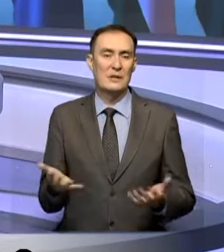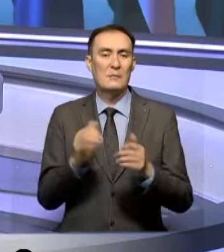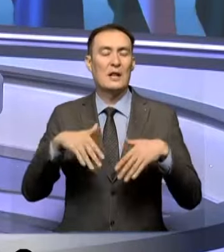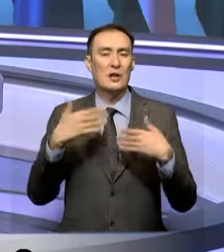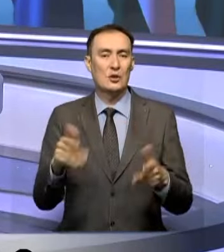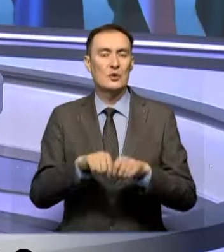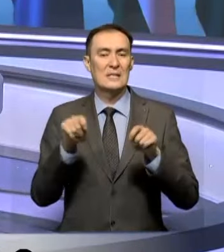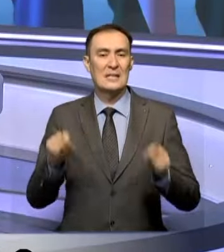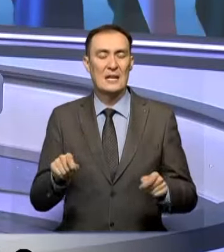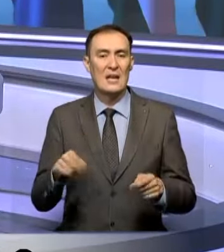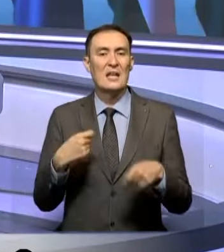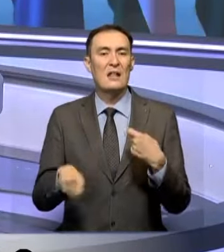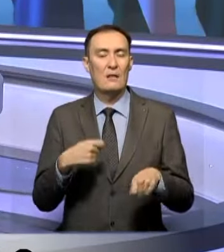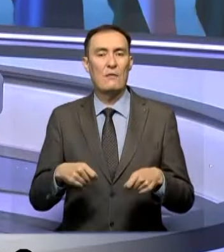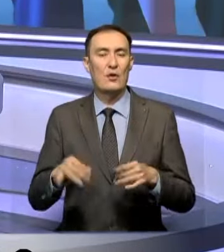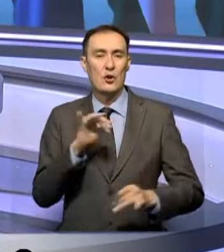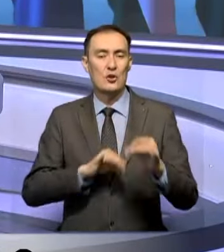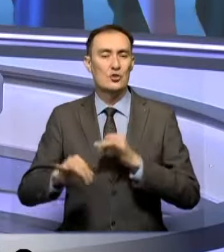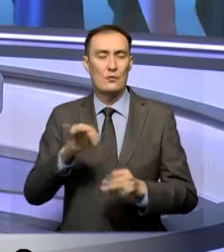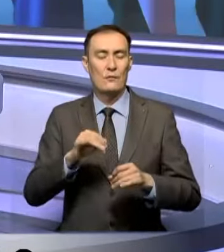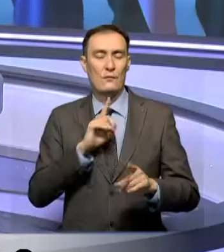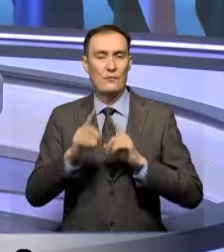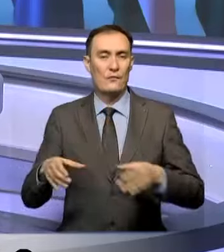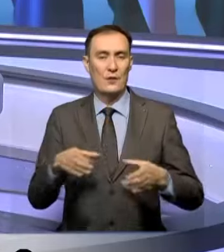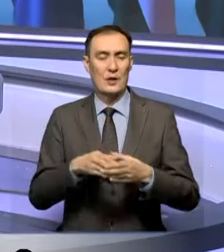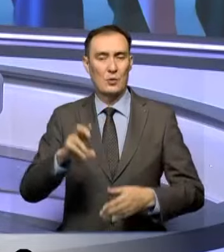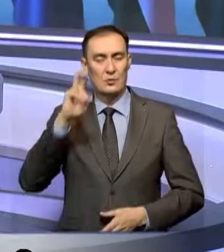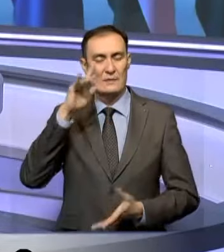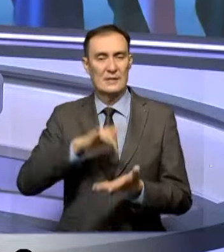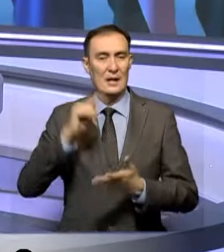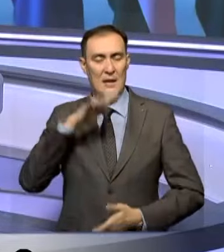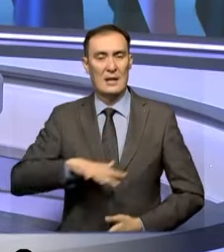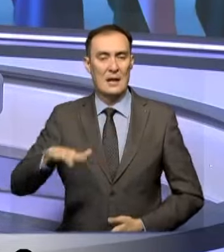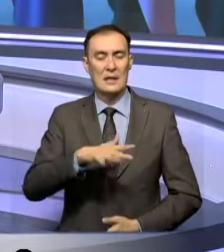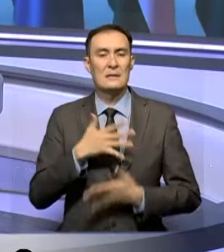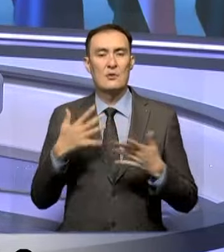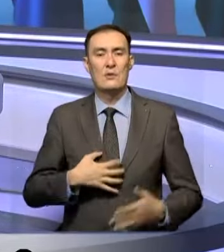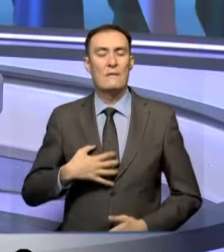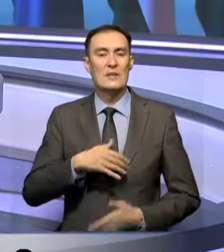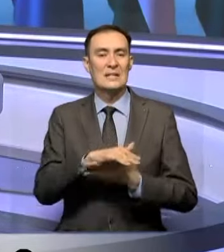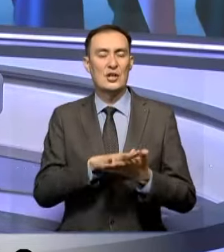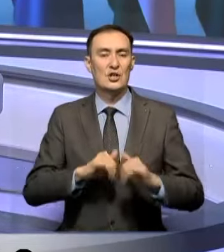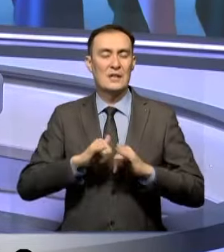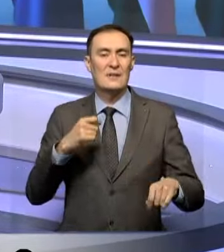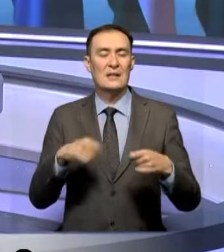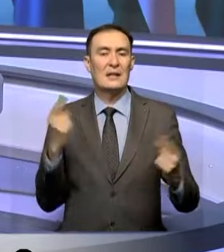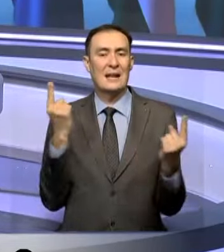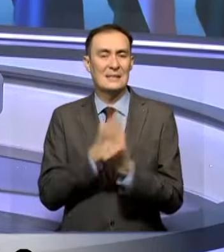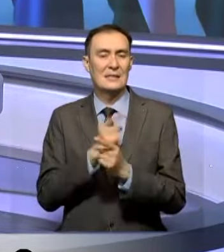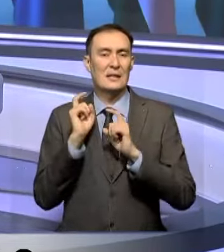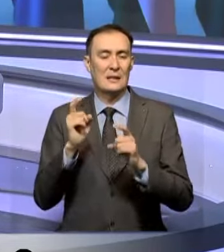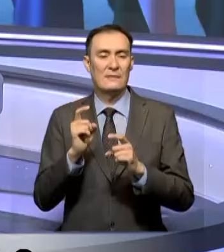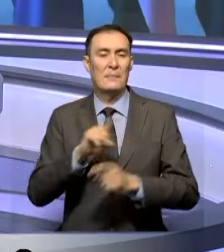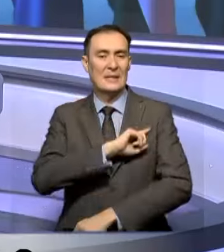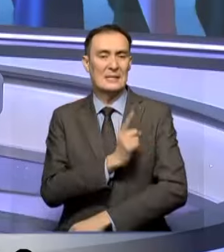предложение о создании делового совета стран региона. По его мнению, большое значение имеет дальнейшее развитие